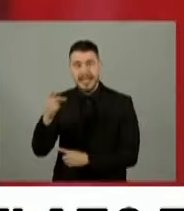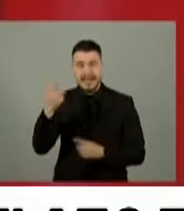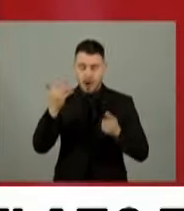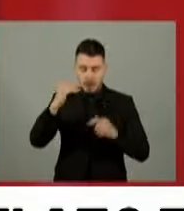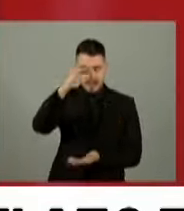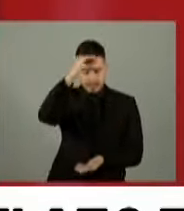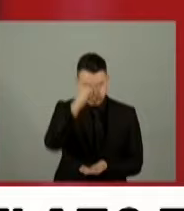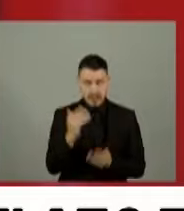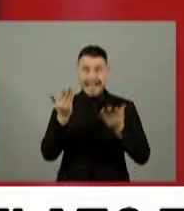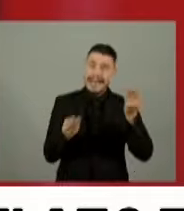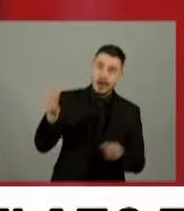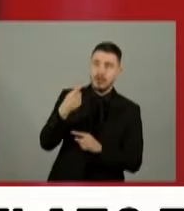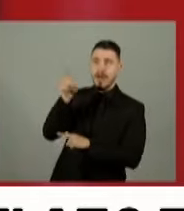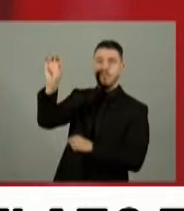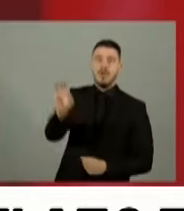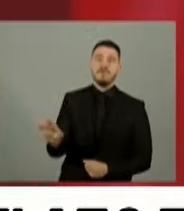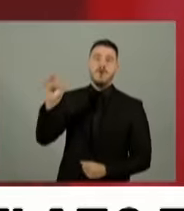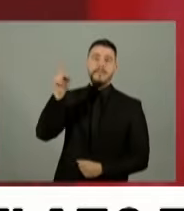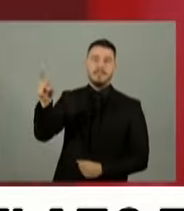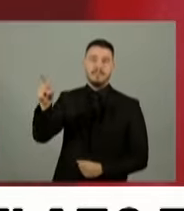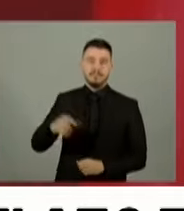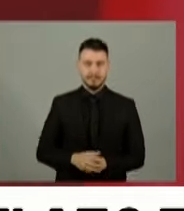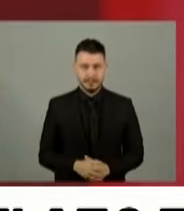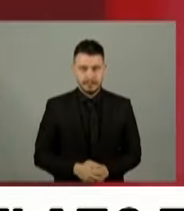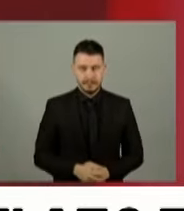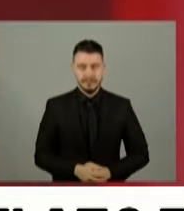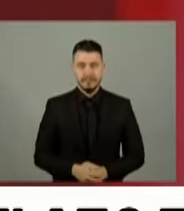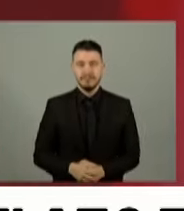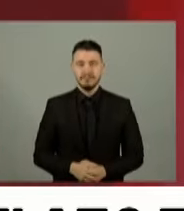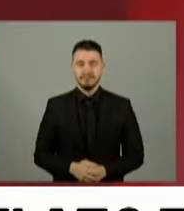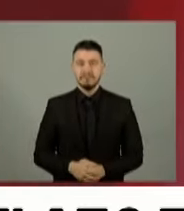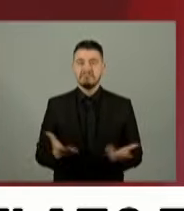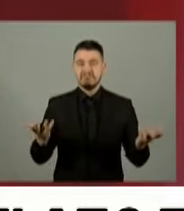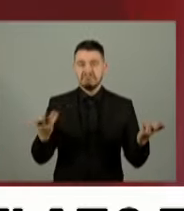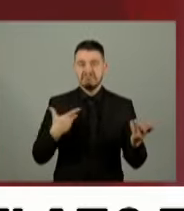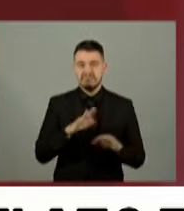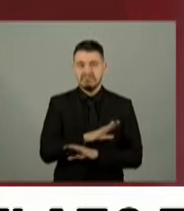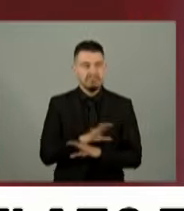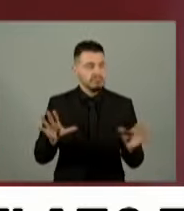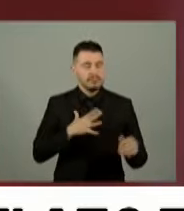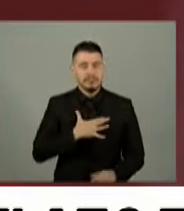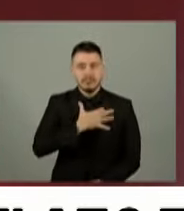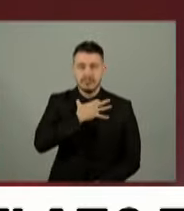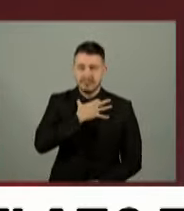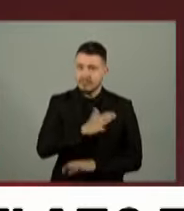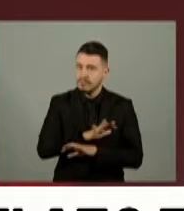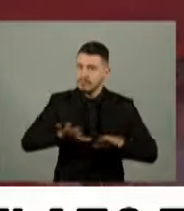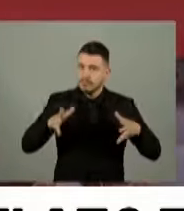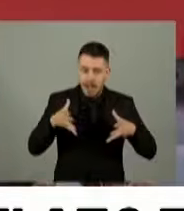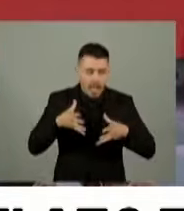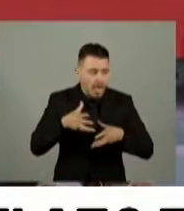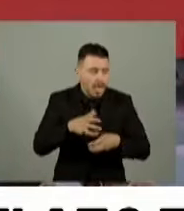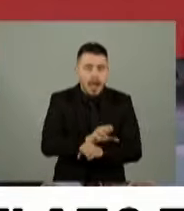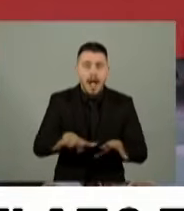Αλλά φαίνεται ότι αυτό ακόμα στο ΣΥΡΙΖΑ δεν μπορεί να συμβεί. Επίσης, χαμένος θέλω να πω, δεν ξέρω αν θα το βάλουμε στην ατζέντα, αυτή τη